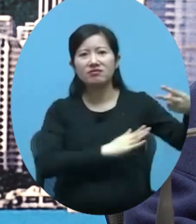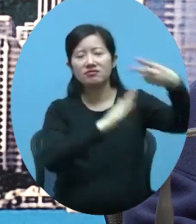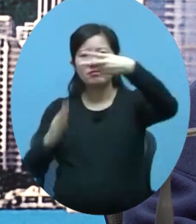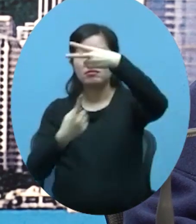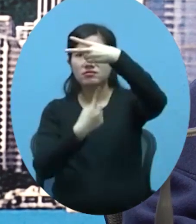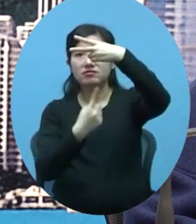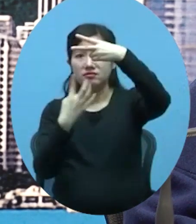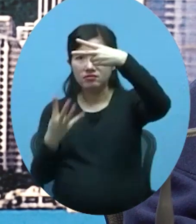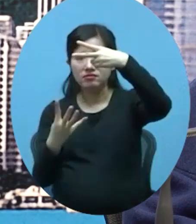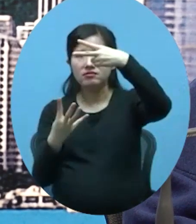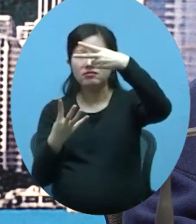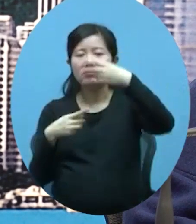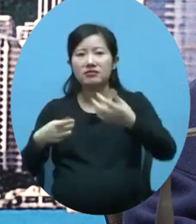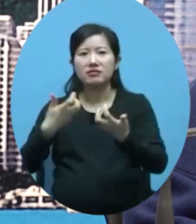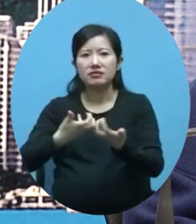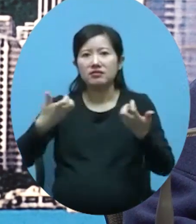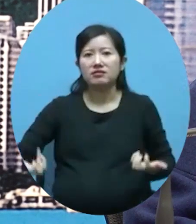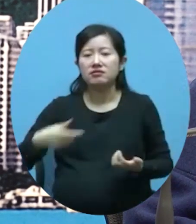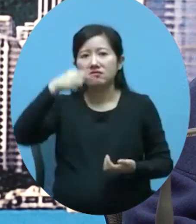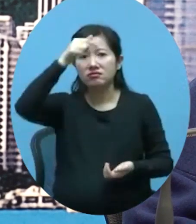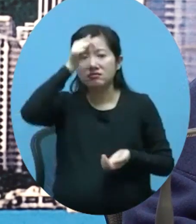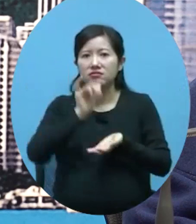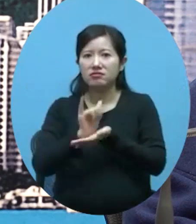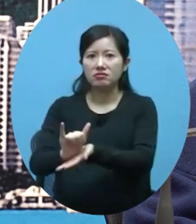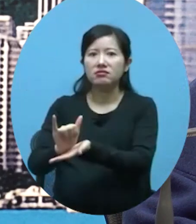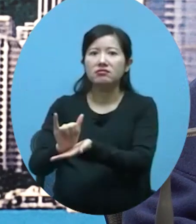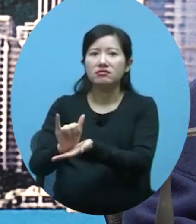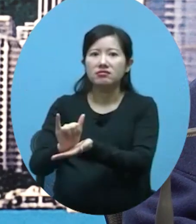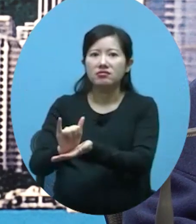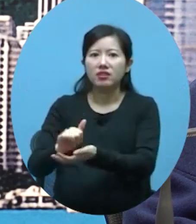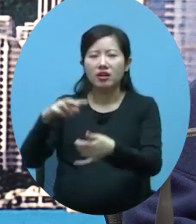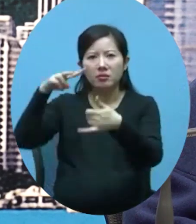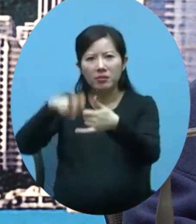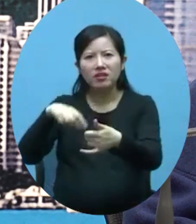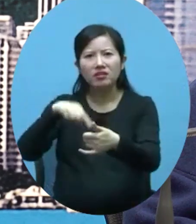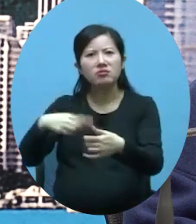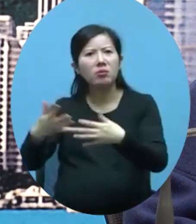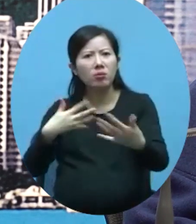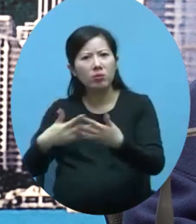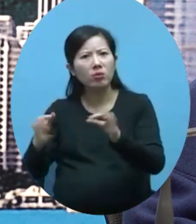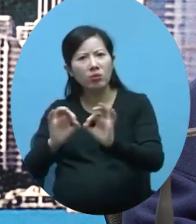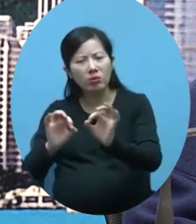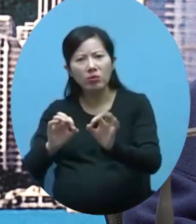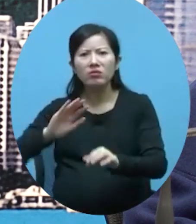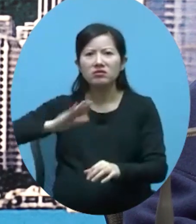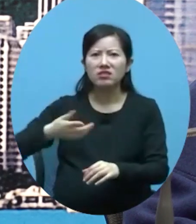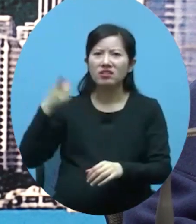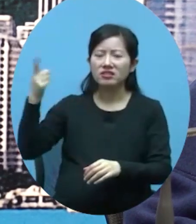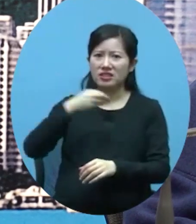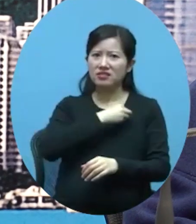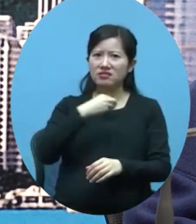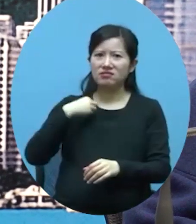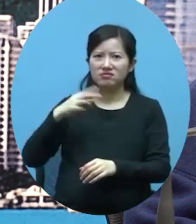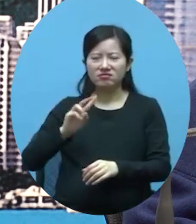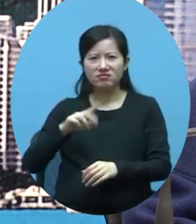我们隔离他入院的时候其实他验了是阴性但是临床的医生都是很有高